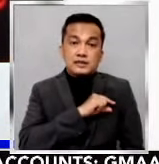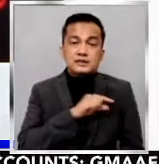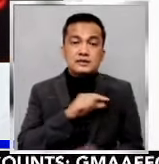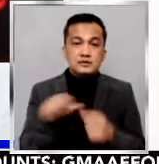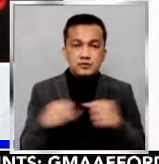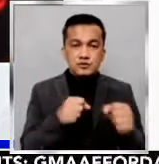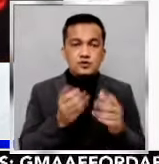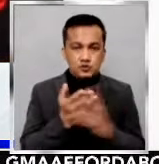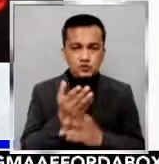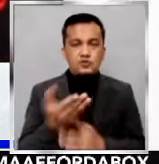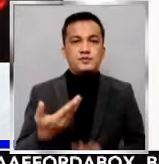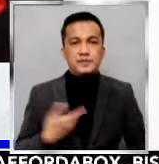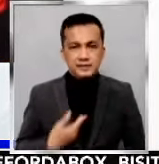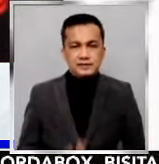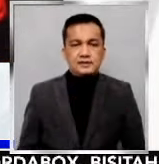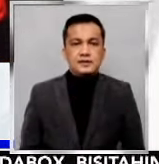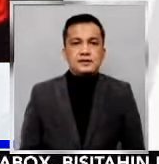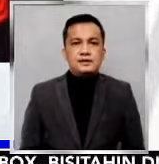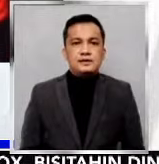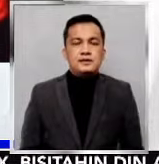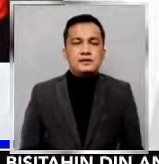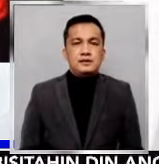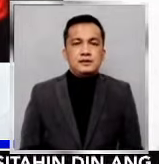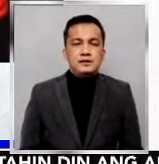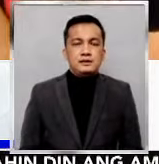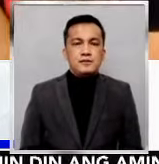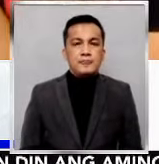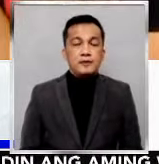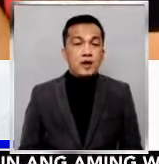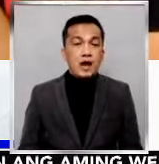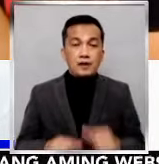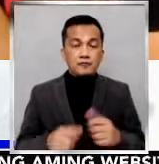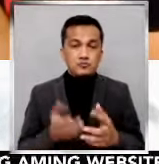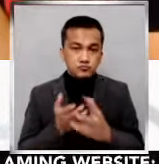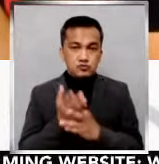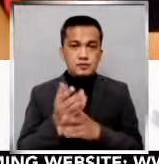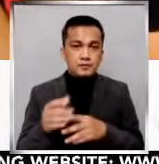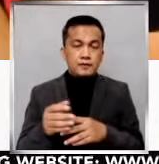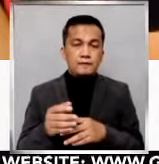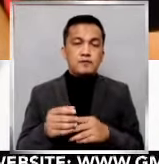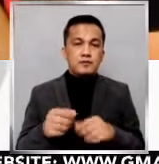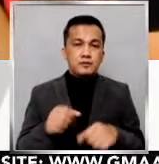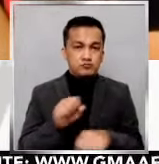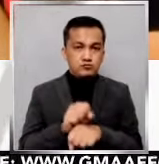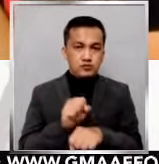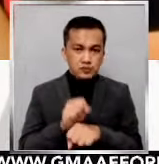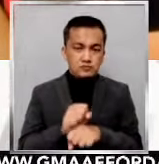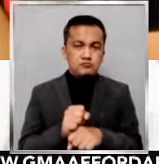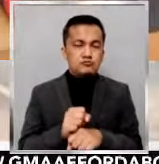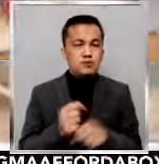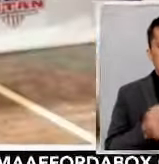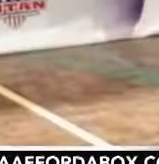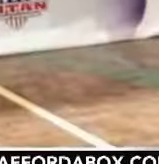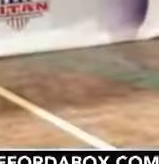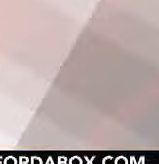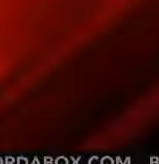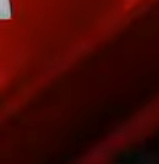sa through pag-perform ko ng maayos. Chino Trinidad Akaduto, 24